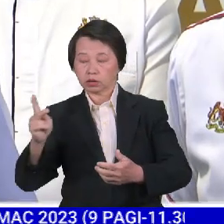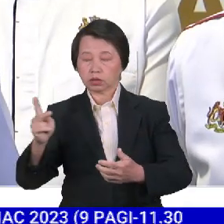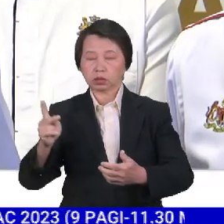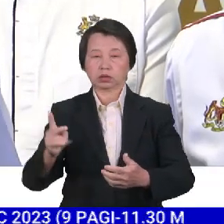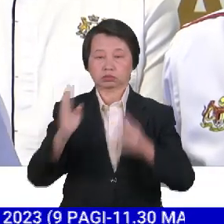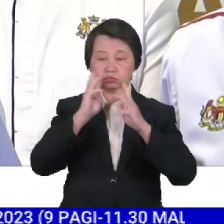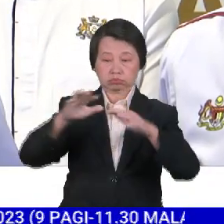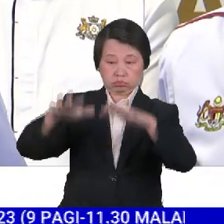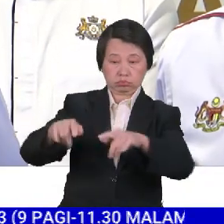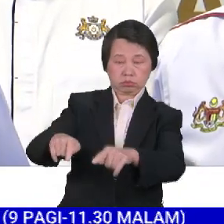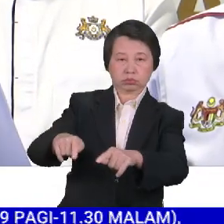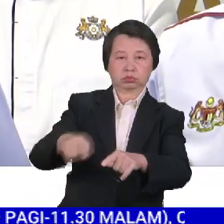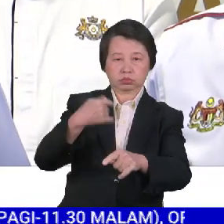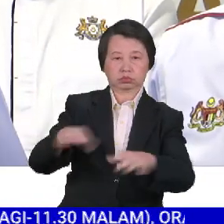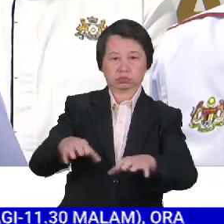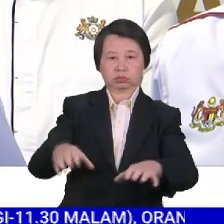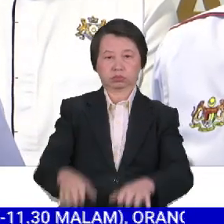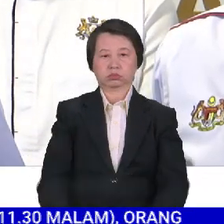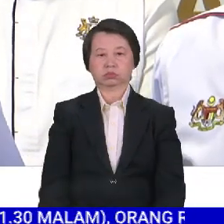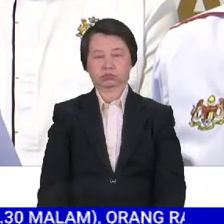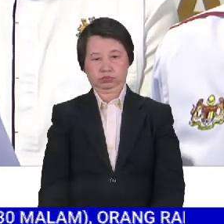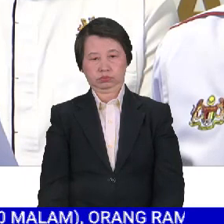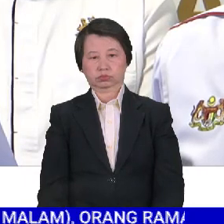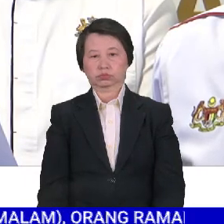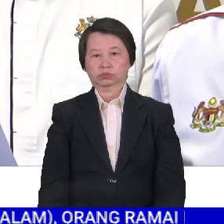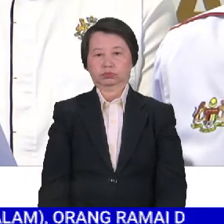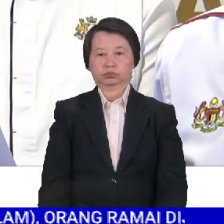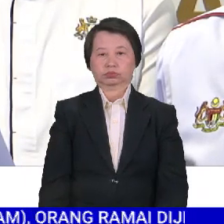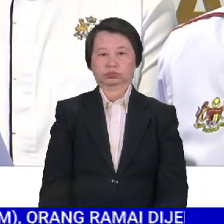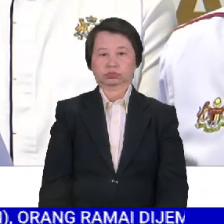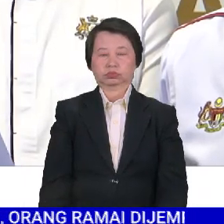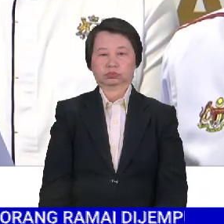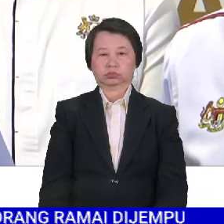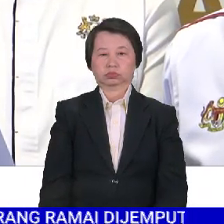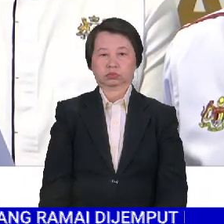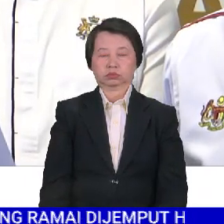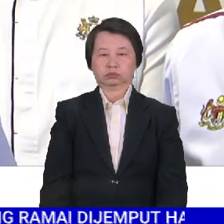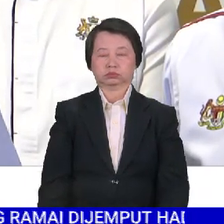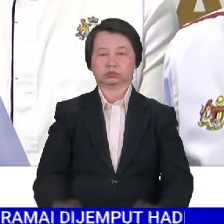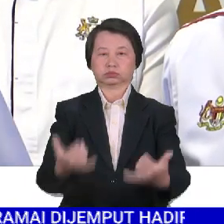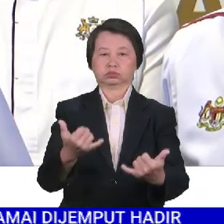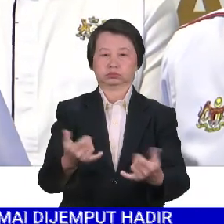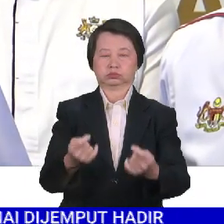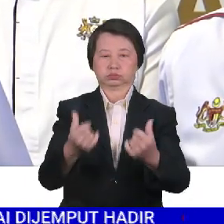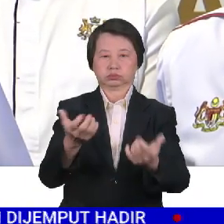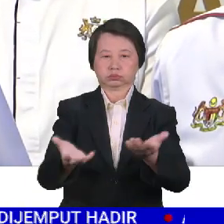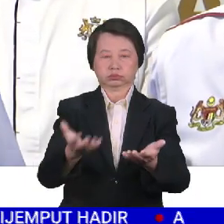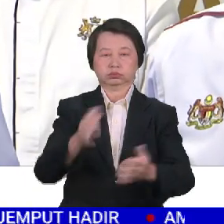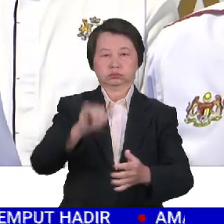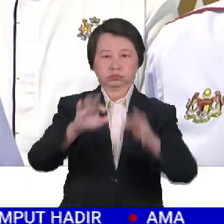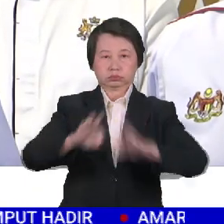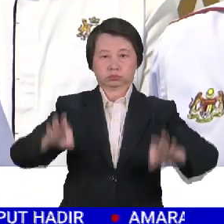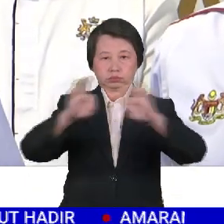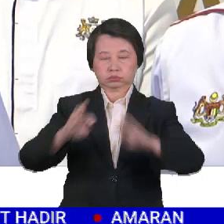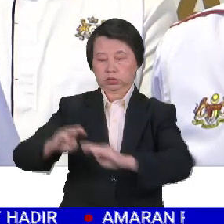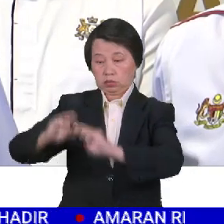peringkat negeri dan daerah. Ini akan dilakukan dengan sesegera yang mungkin. Yang penting